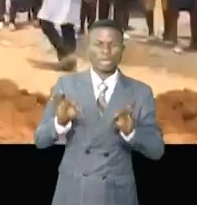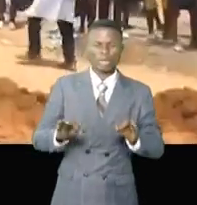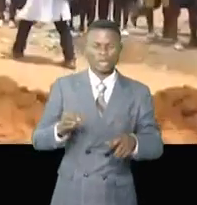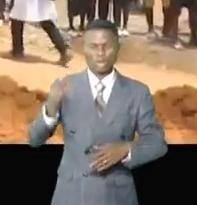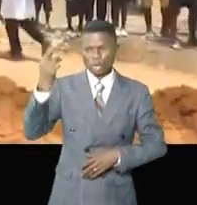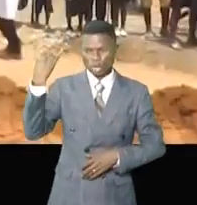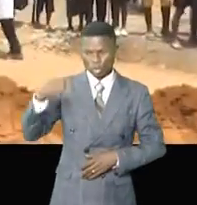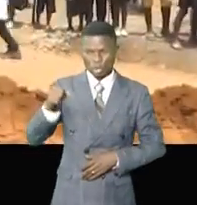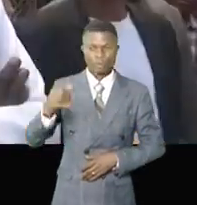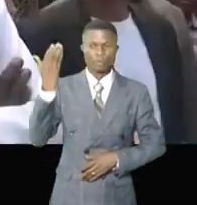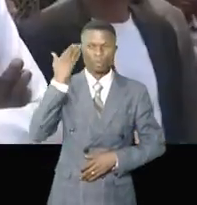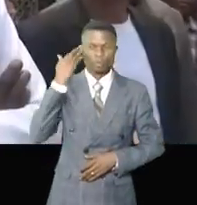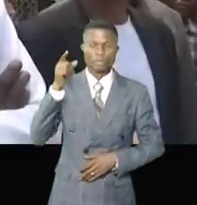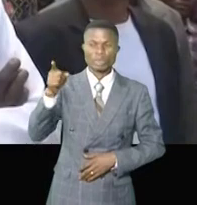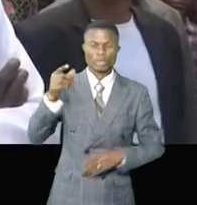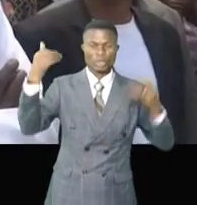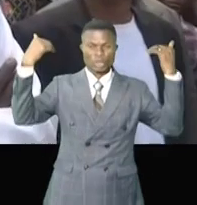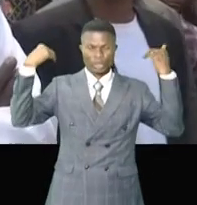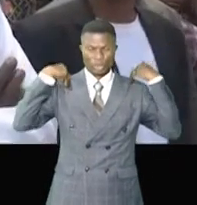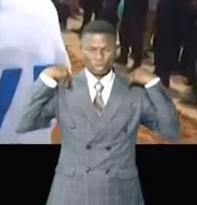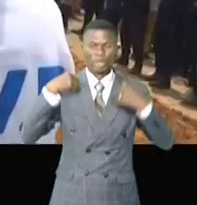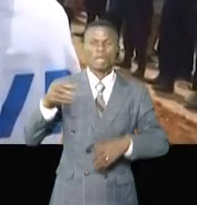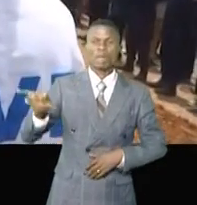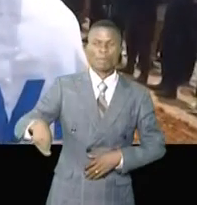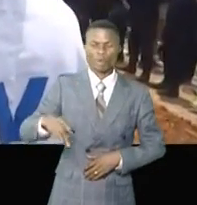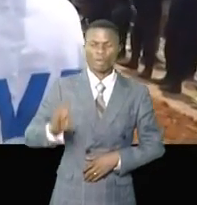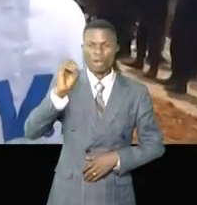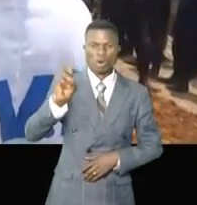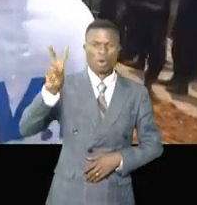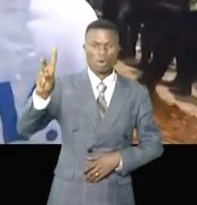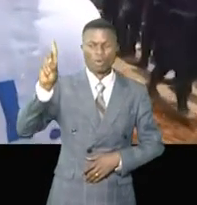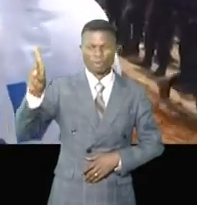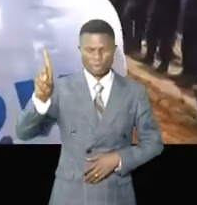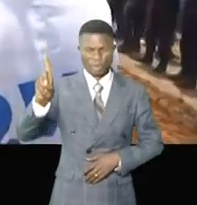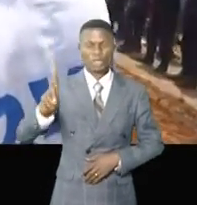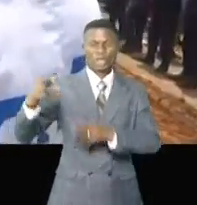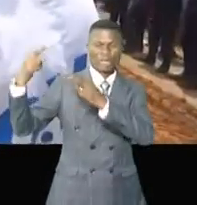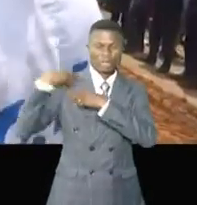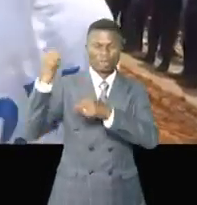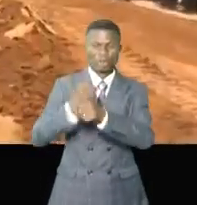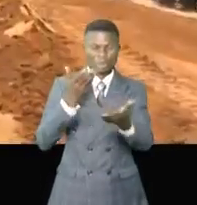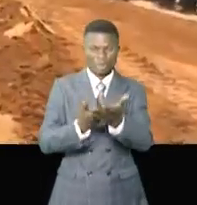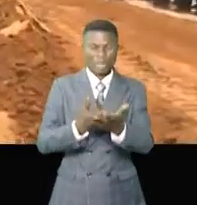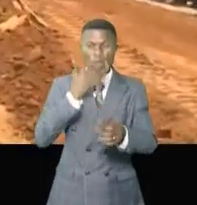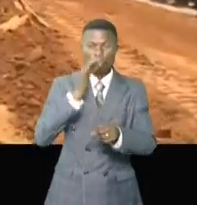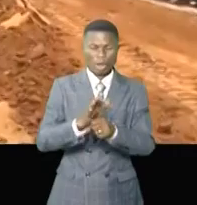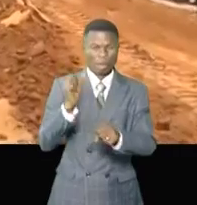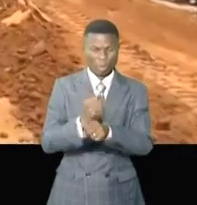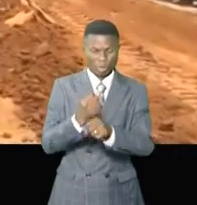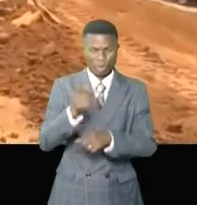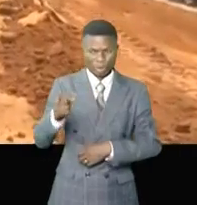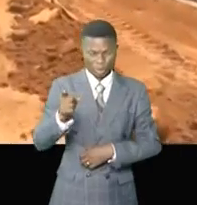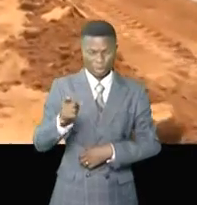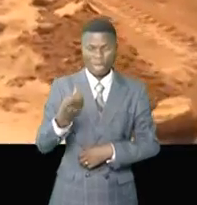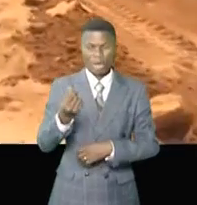jaunes. Monsieur Antoine Mbangamo, directeur provincial de l'OV de Mongala, qui dirige les travaux, certifie que ces travaux ont